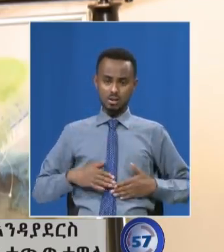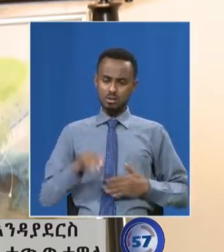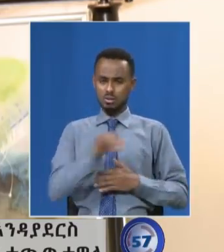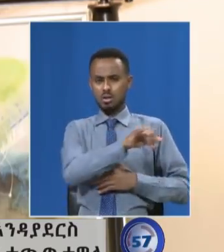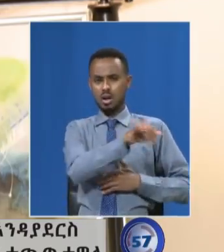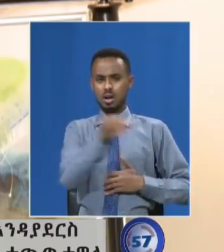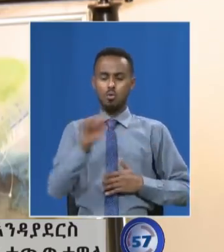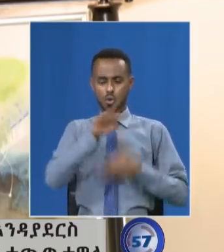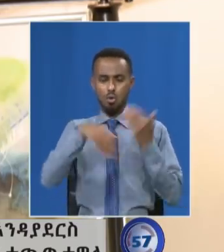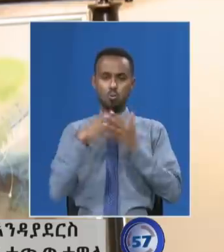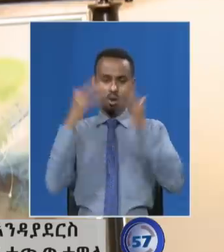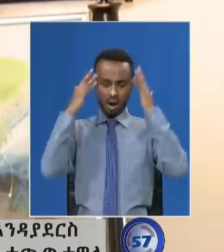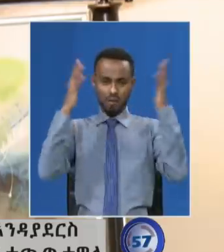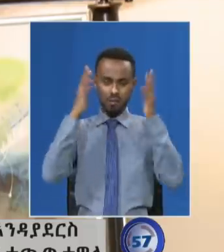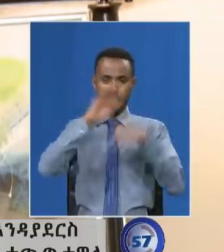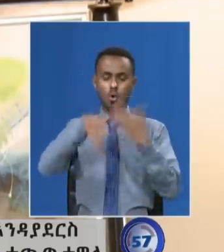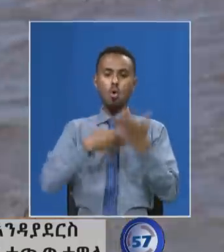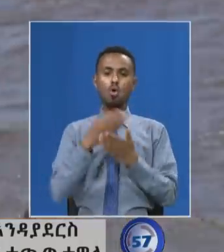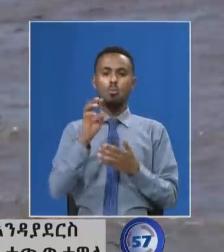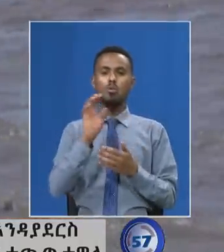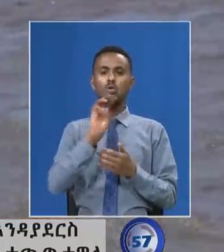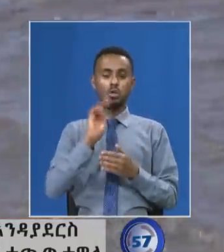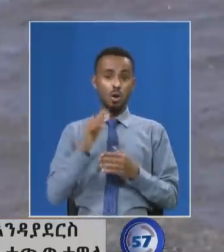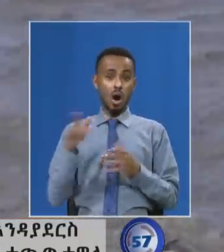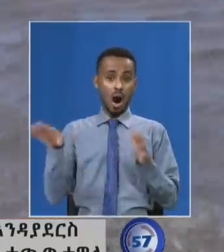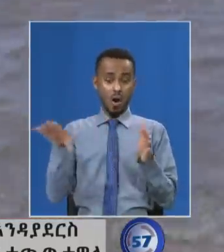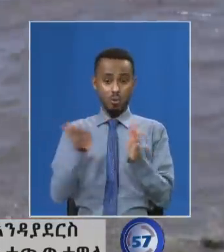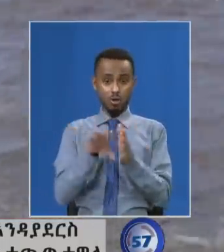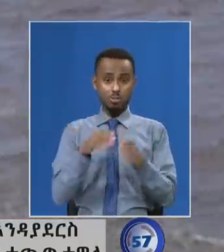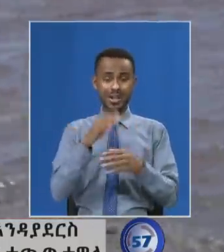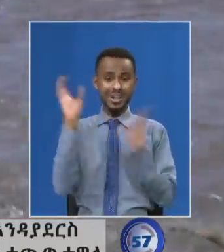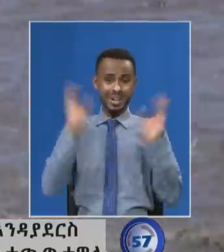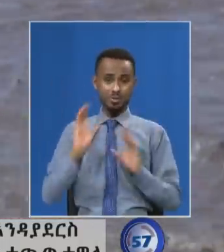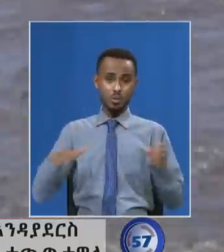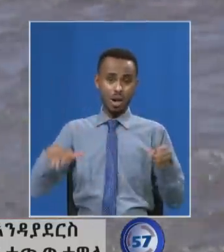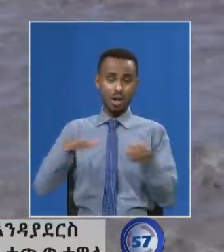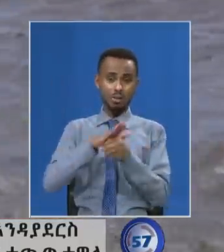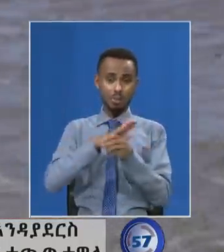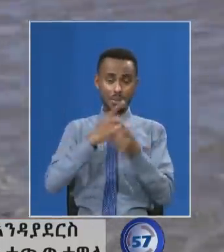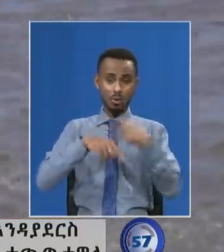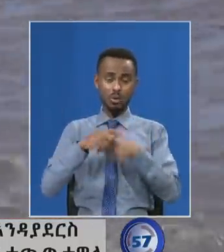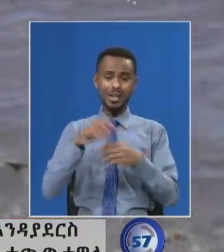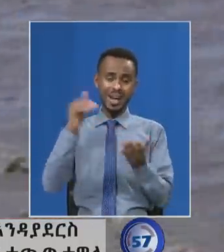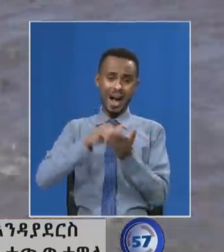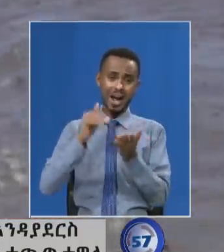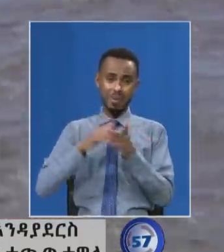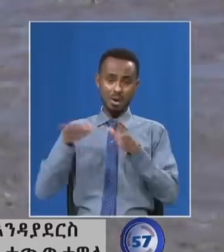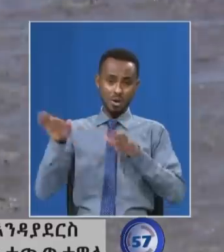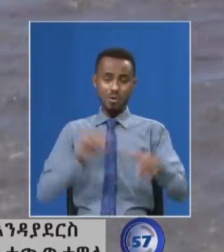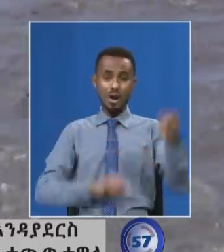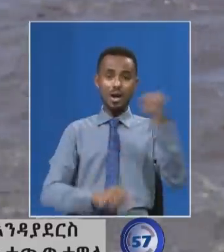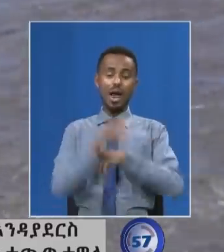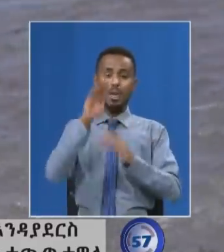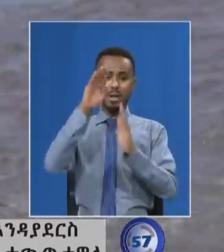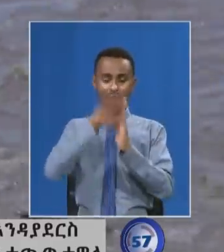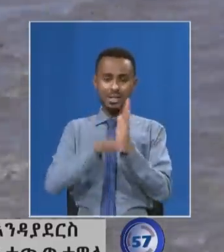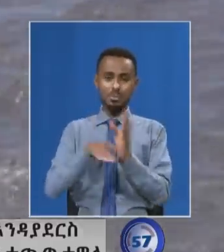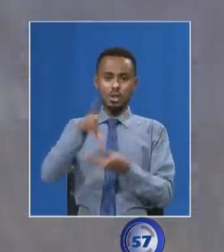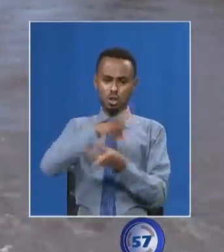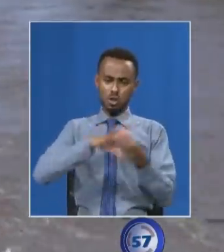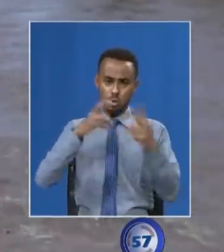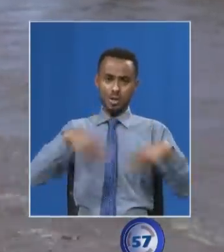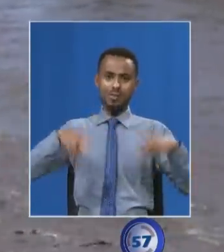ነው ሁሉም ማፈር ሁሉም ሉሲ የዋሽ ወንዝ በክረምት ወራት የሚያስከትለውን ተደጋጋሚ የጎርፍ አደጋ ለመቀነስም